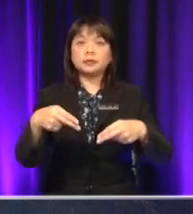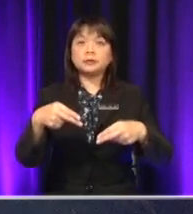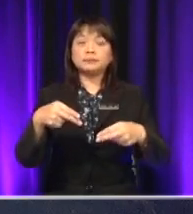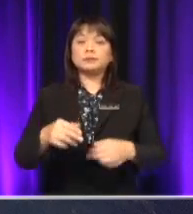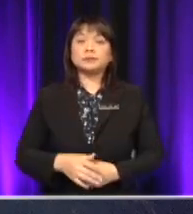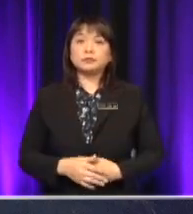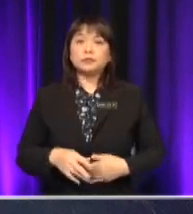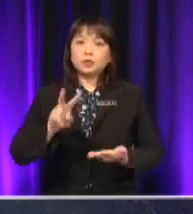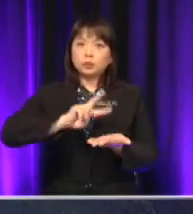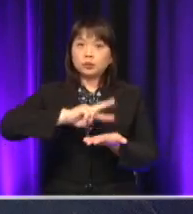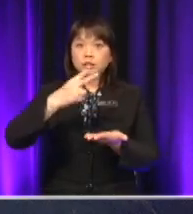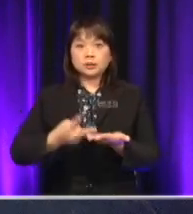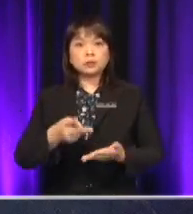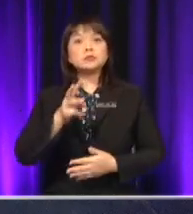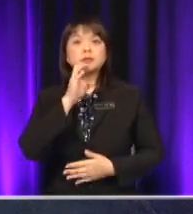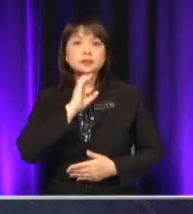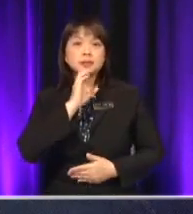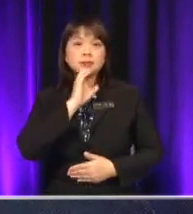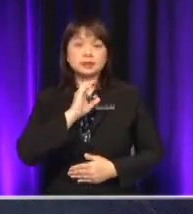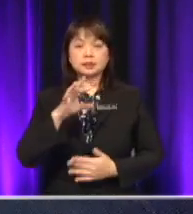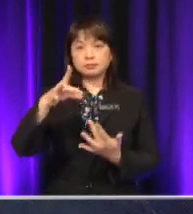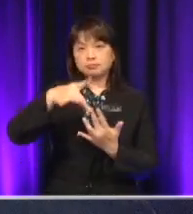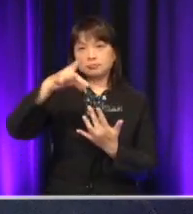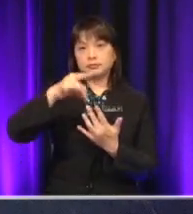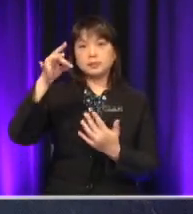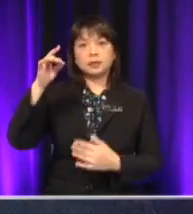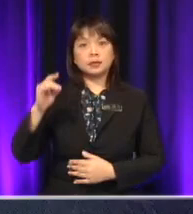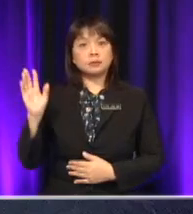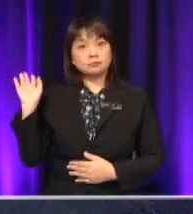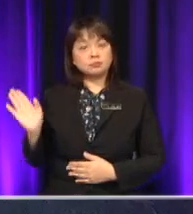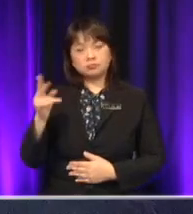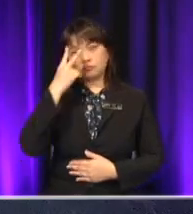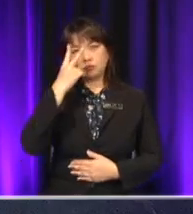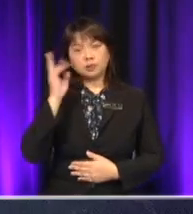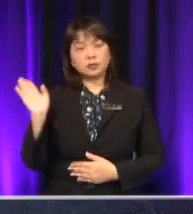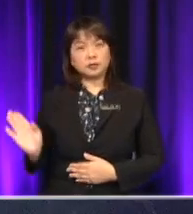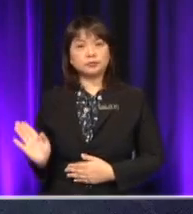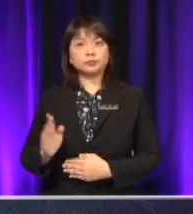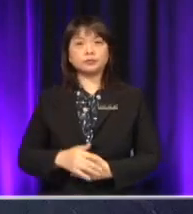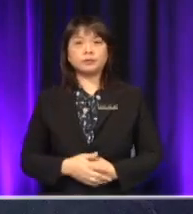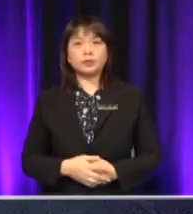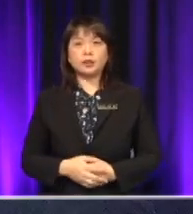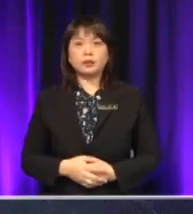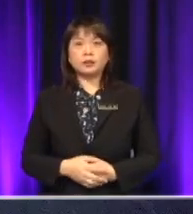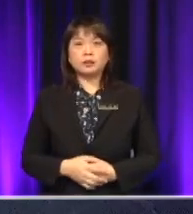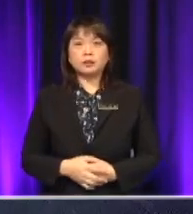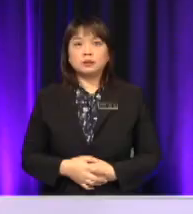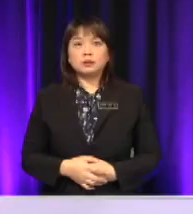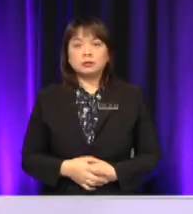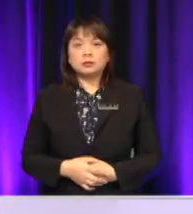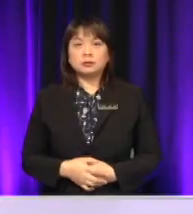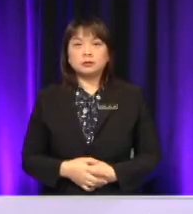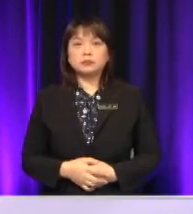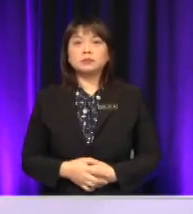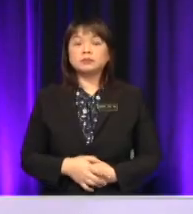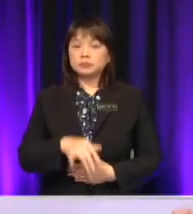Saya rasa saya akan pilih yang paling besar ni, cikgu. Ya, nampak betul. ada seperti sukatan di sini. Okey, yang ini semua silinder penyukat tak? Saya rasa ya